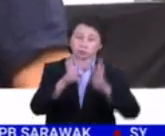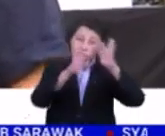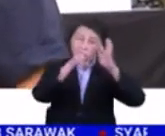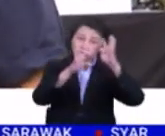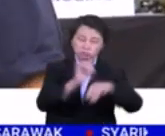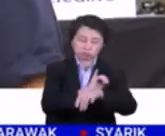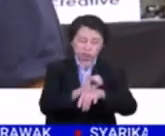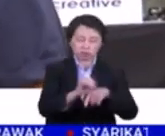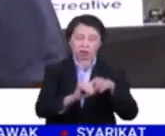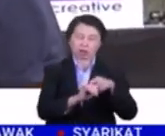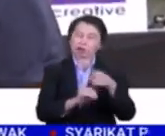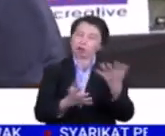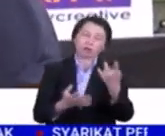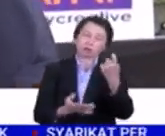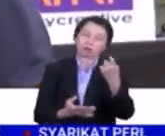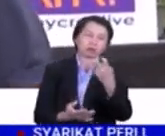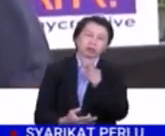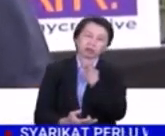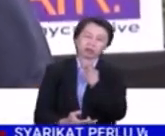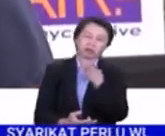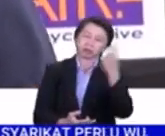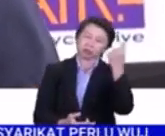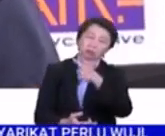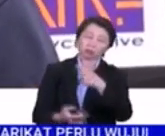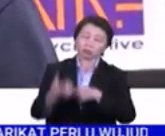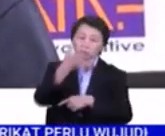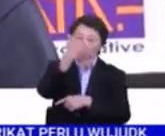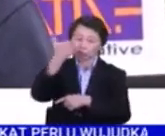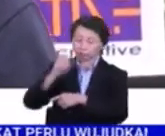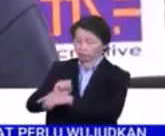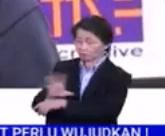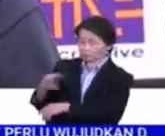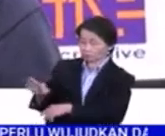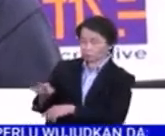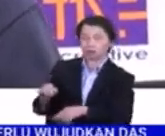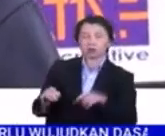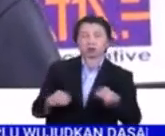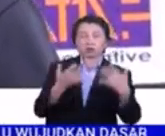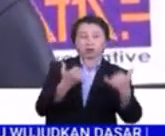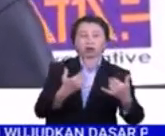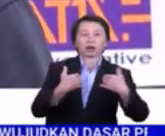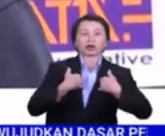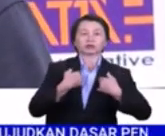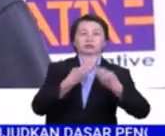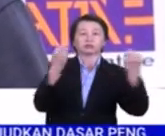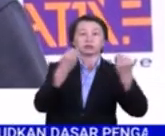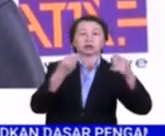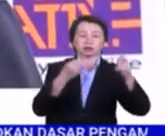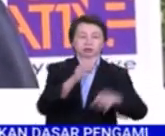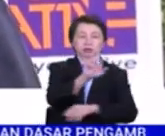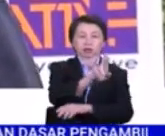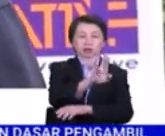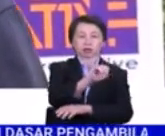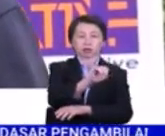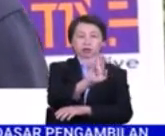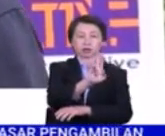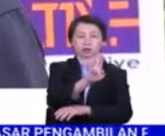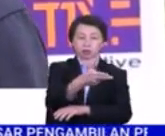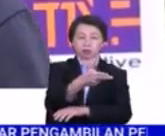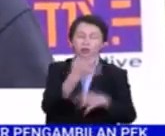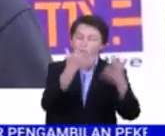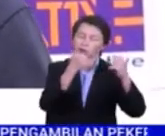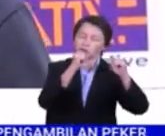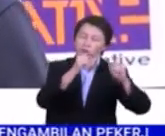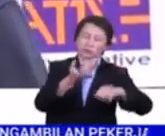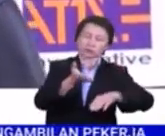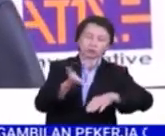ni amatlah terjejas dengan teruk sekali, dan dengan mengadakan kembara Riuh ini, kami berharap dapat memartabatkan